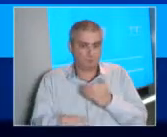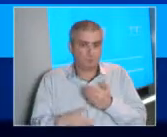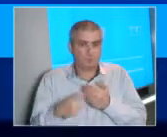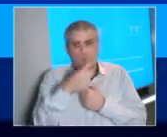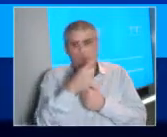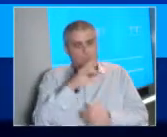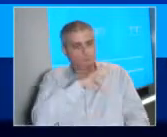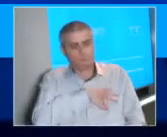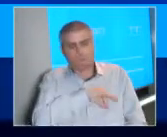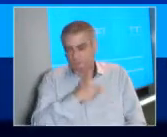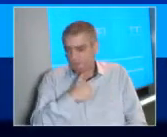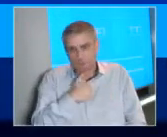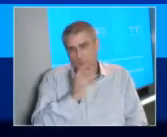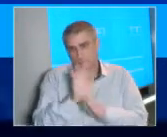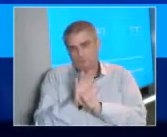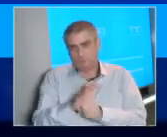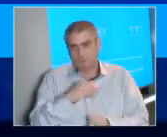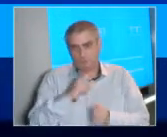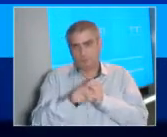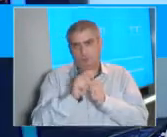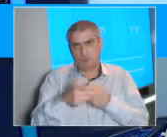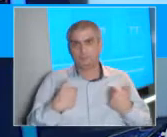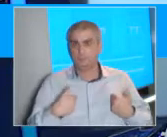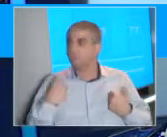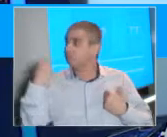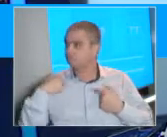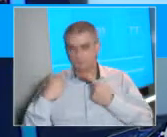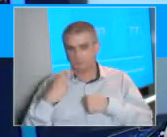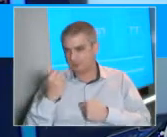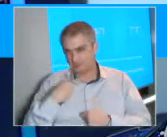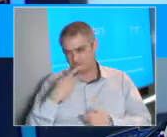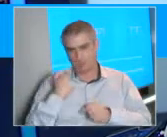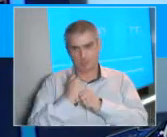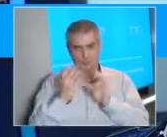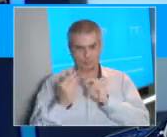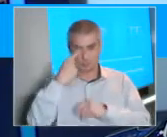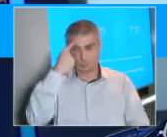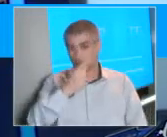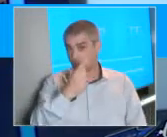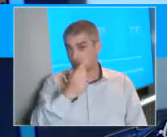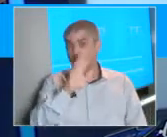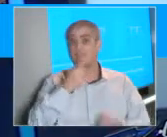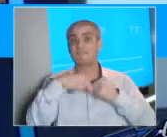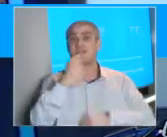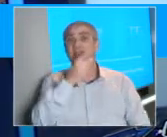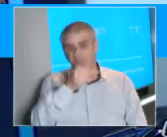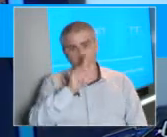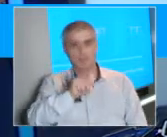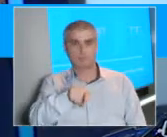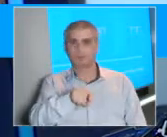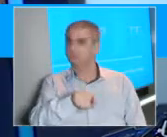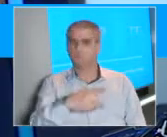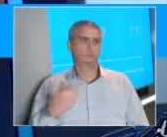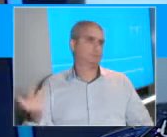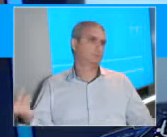הם קוצרים את הפירות, ואנחנו משלמים את המחיר. עודד, רק אתה יודע, ישבנו בוועדת כספים לא מעט שנים ביחד, אתה יודע גם כמה גם ועדת כספים וגם הכנסת, וזה